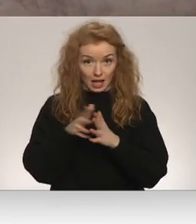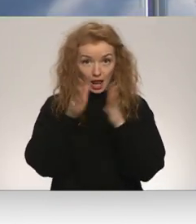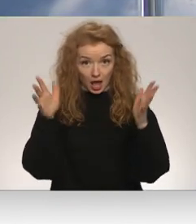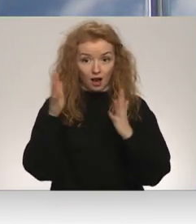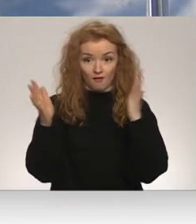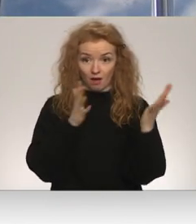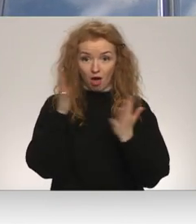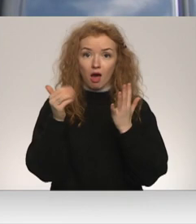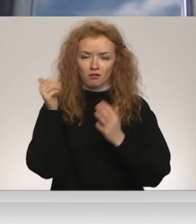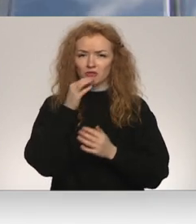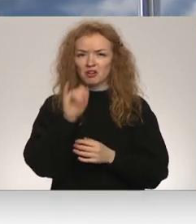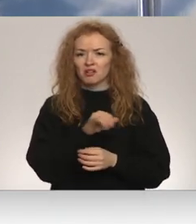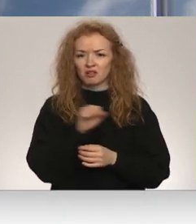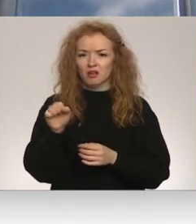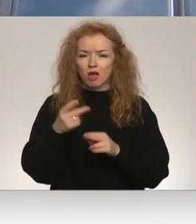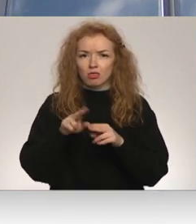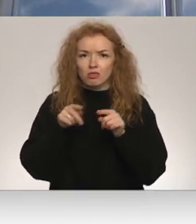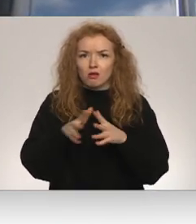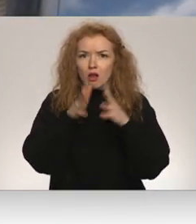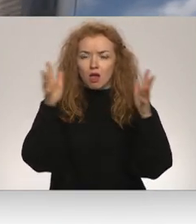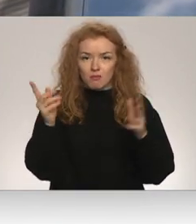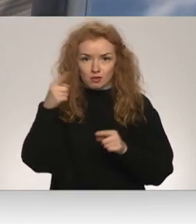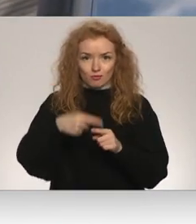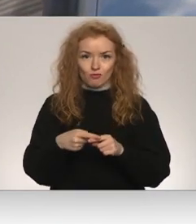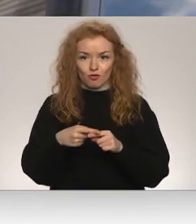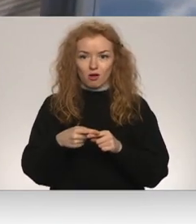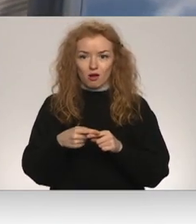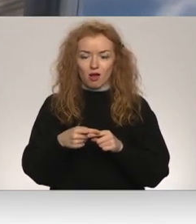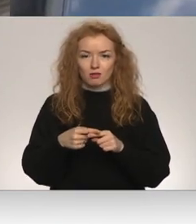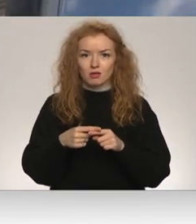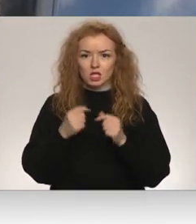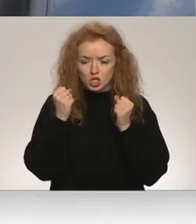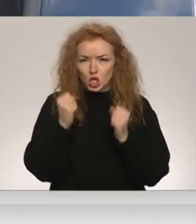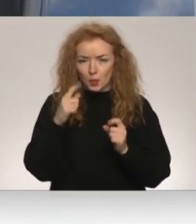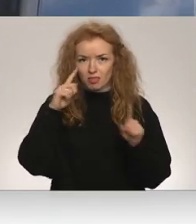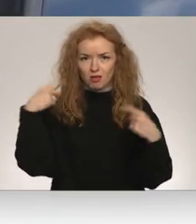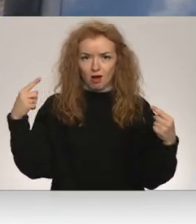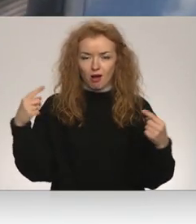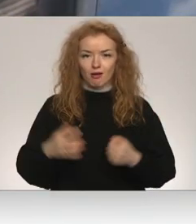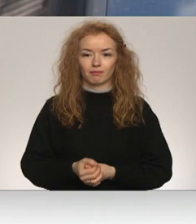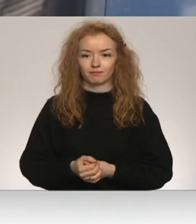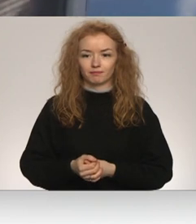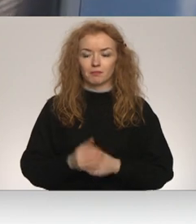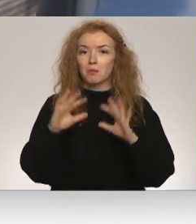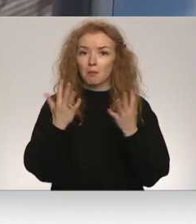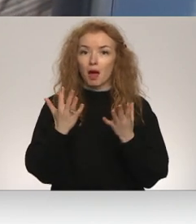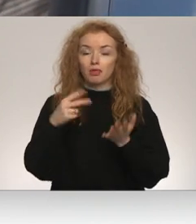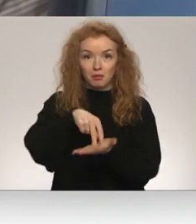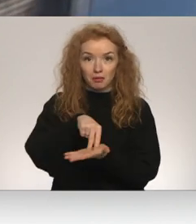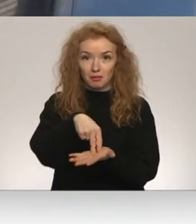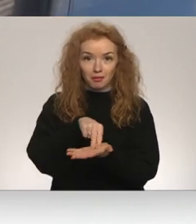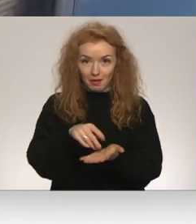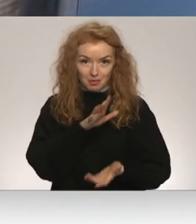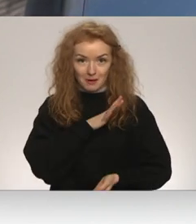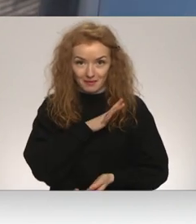piedzīvot? Laikam jā, man liekas, ka tik liels nekas nav bijis. Tik traki nav bijis. Bet uz kājām noturēties